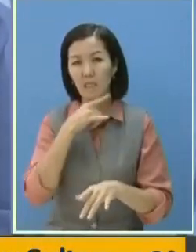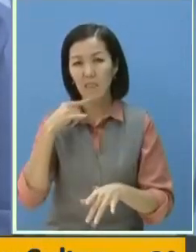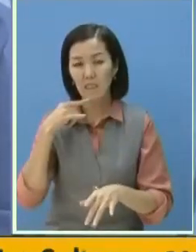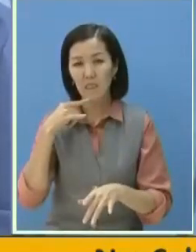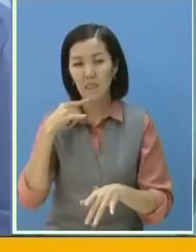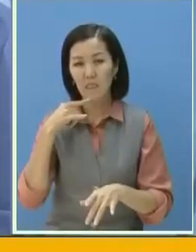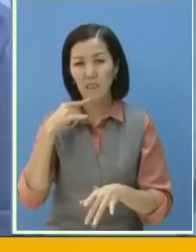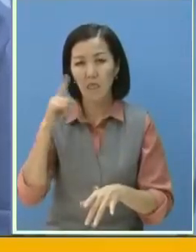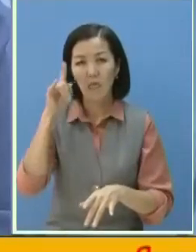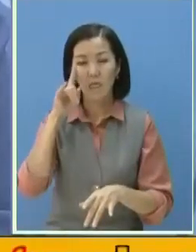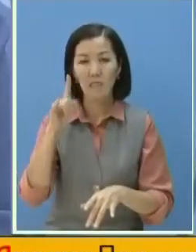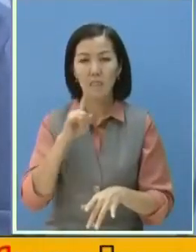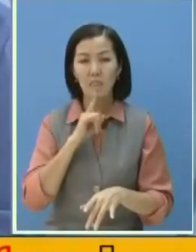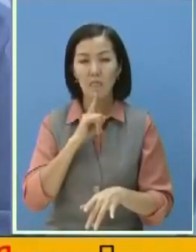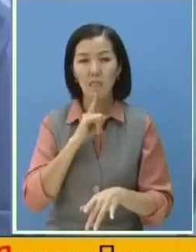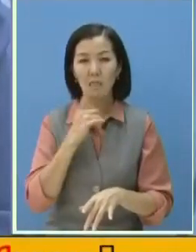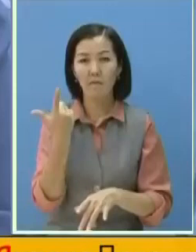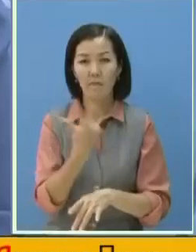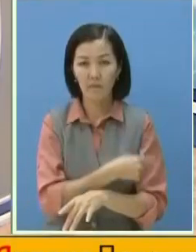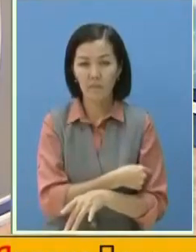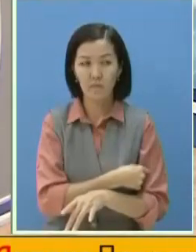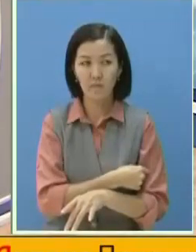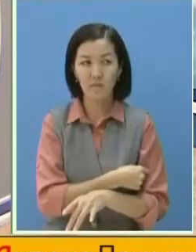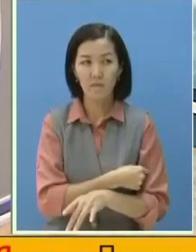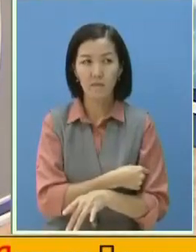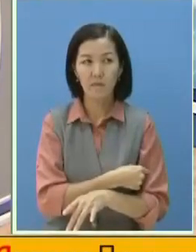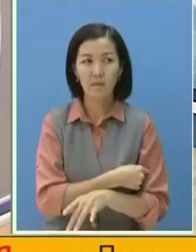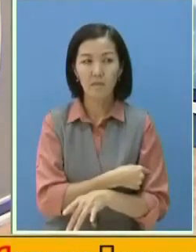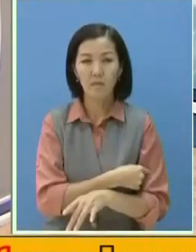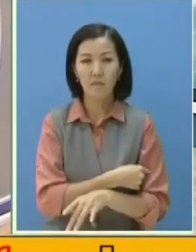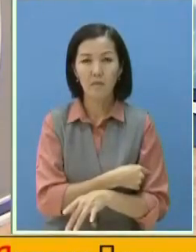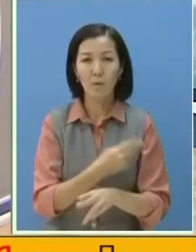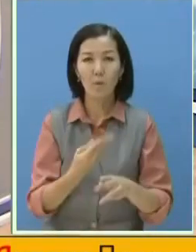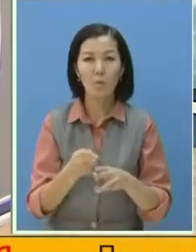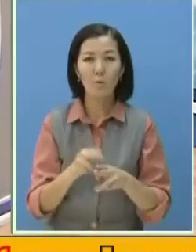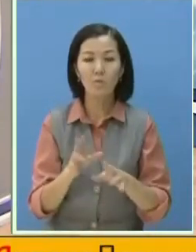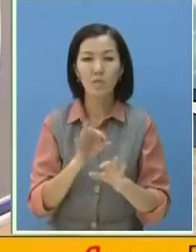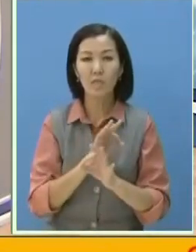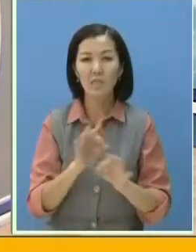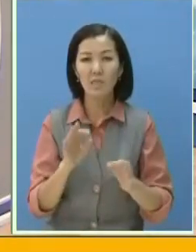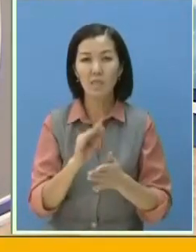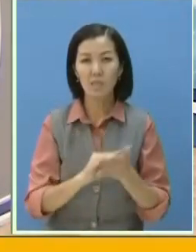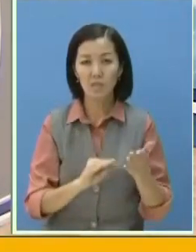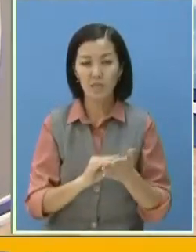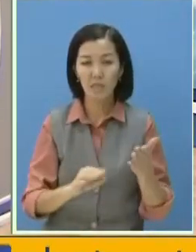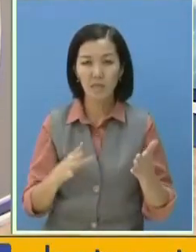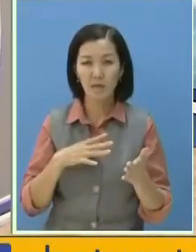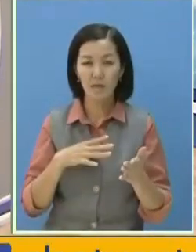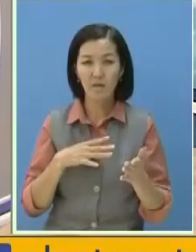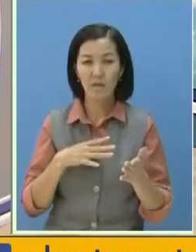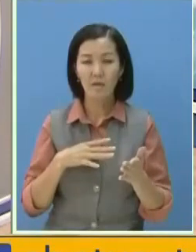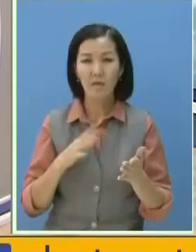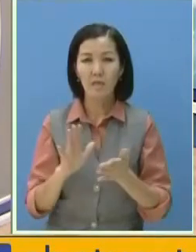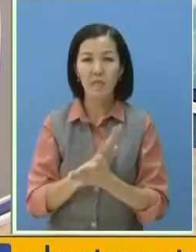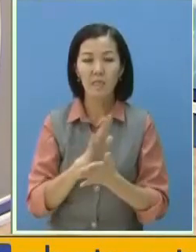и наша казахстанская вакцина. Да, вот, кстати, вышла очень хорошая статья, значит, в международном издании